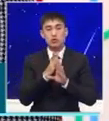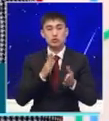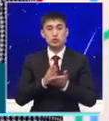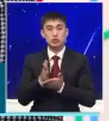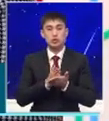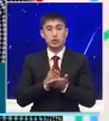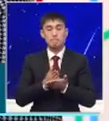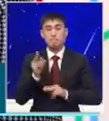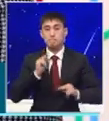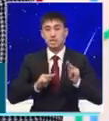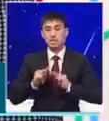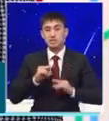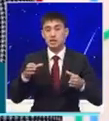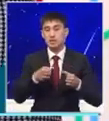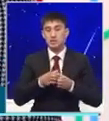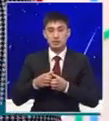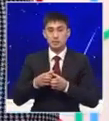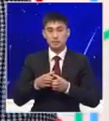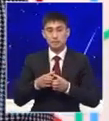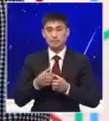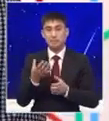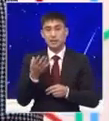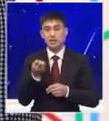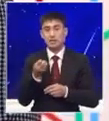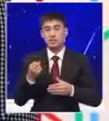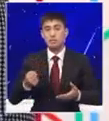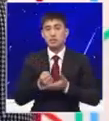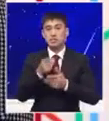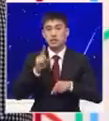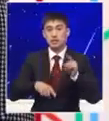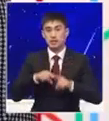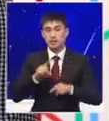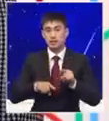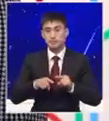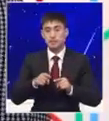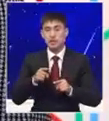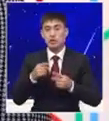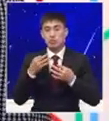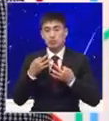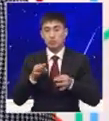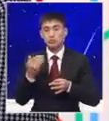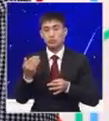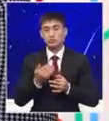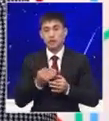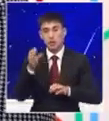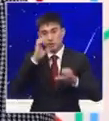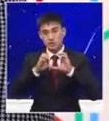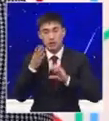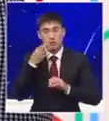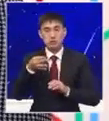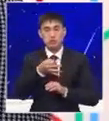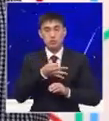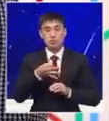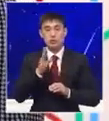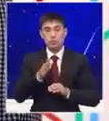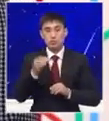заслуга, конечно же, педагогического коллектива. Также нас поддержали родители. Пусть в сфере образования Алматинской области